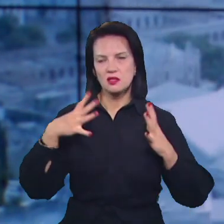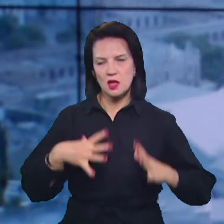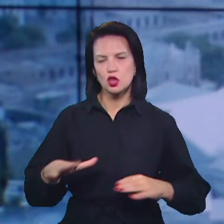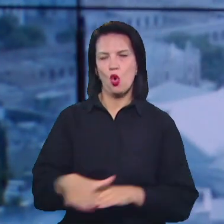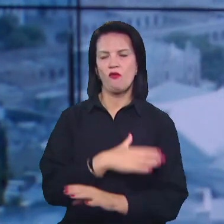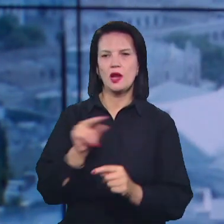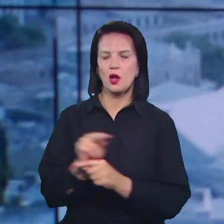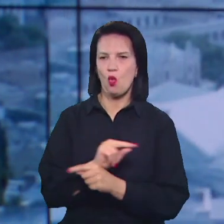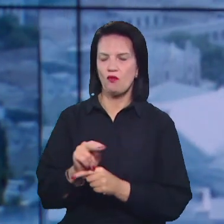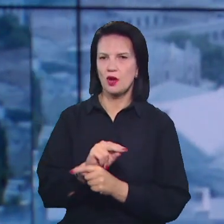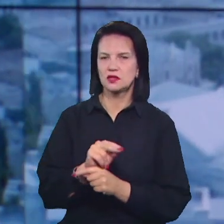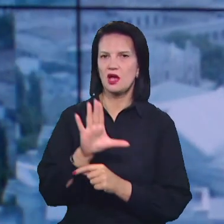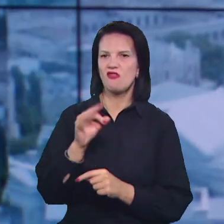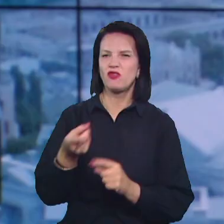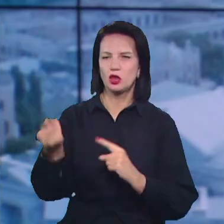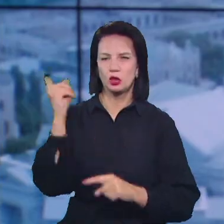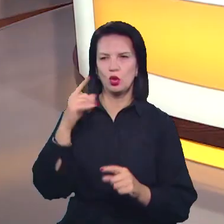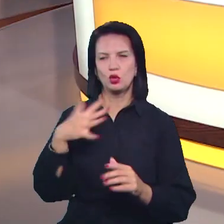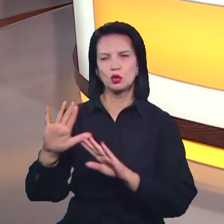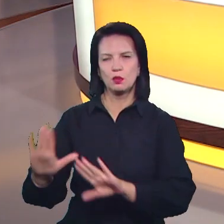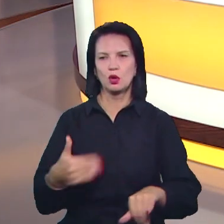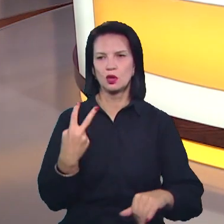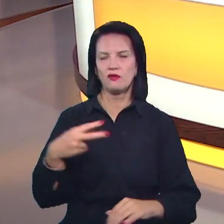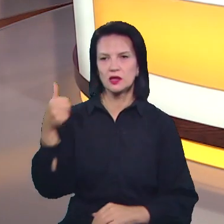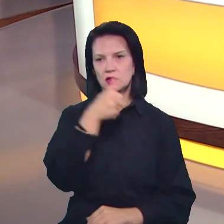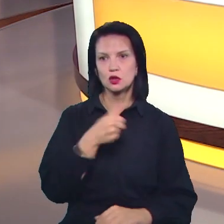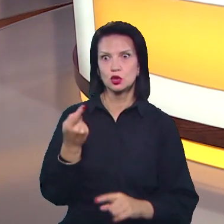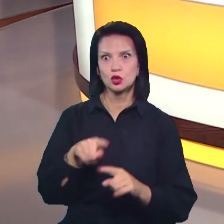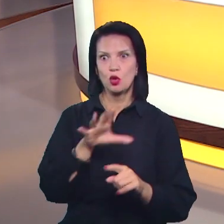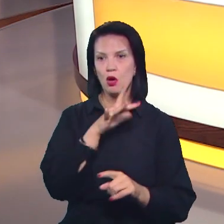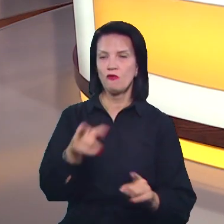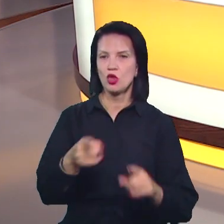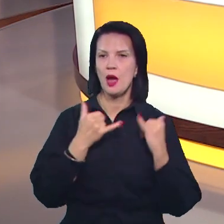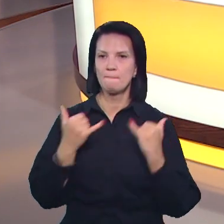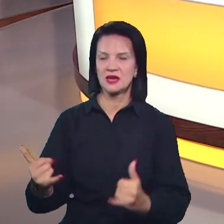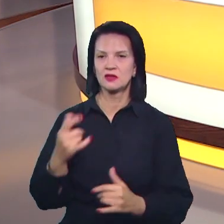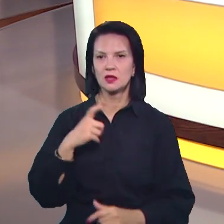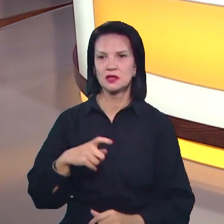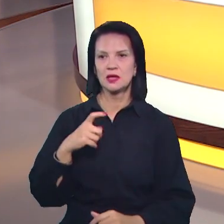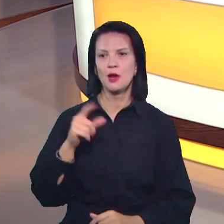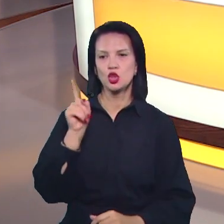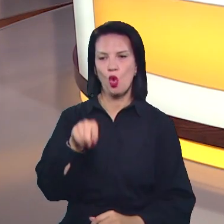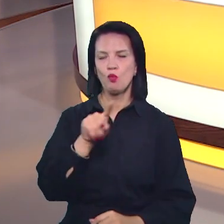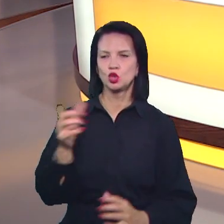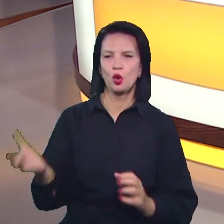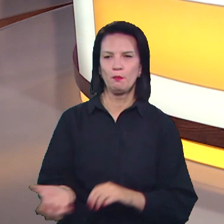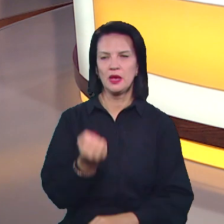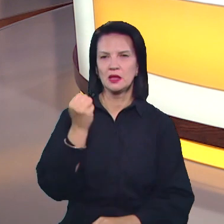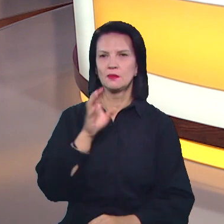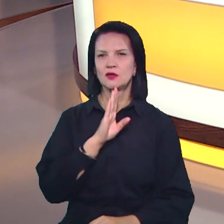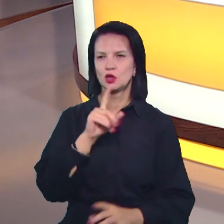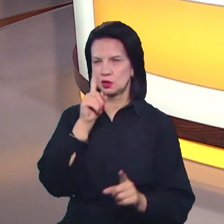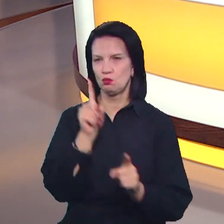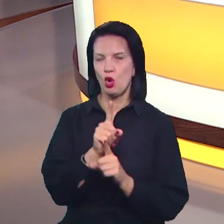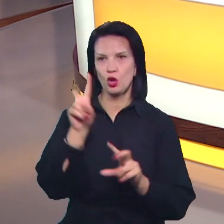лікуватися. Відтоді вже минуло 20 років, і з того часу вона присвятила себе тому, що підтримує жінок з подібним діагнозом, а